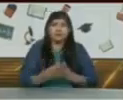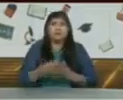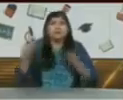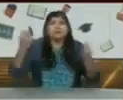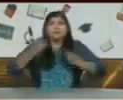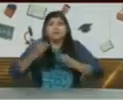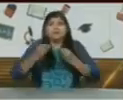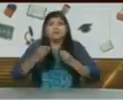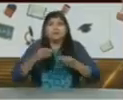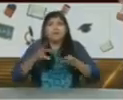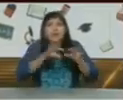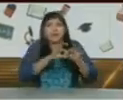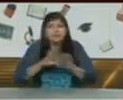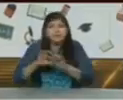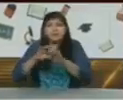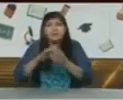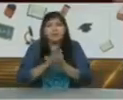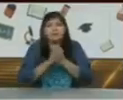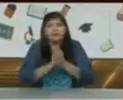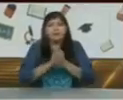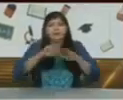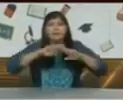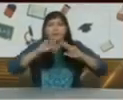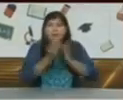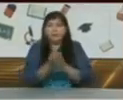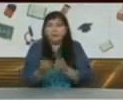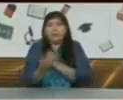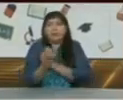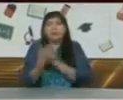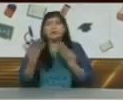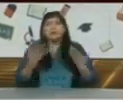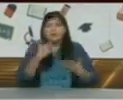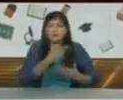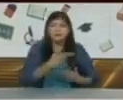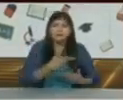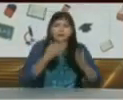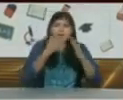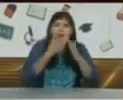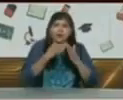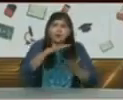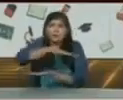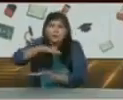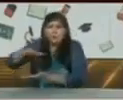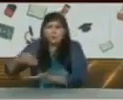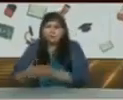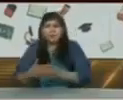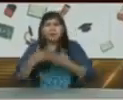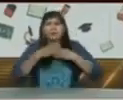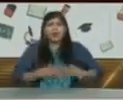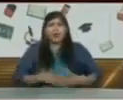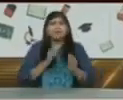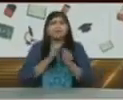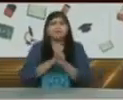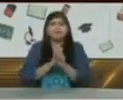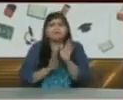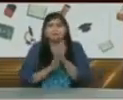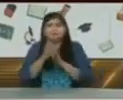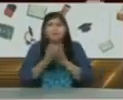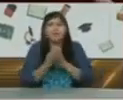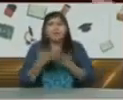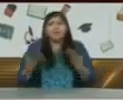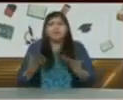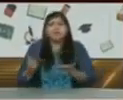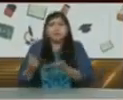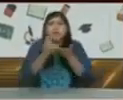एक संयुक्त परिवार की ताकत क्या होती है, घर के बच्चों के जीवन निर्माण में उनका